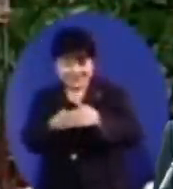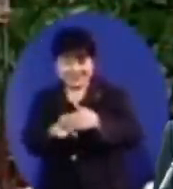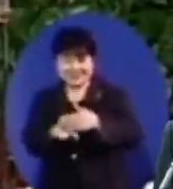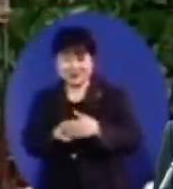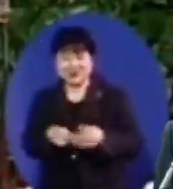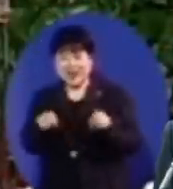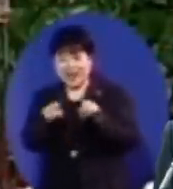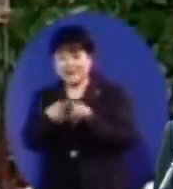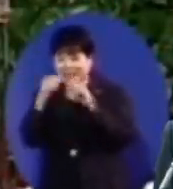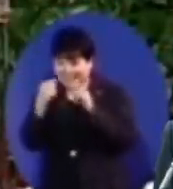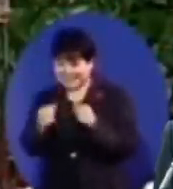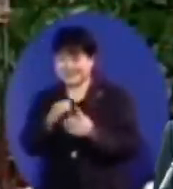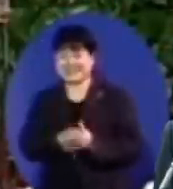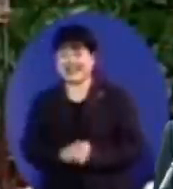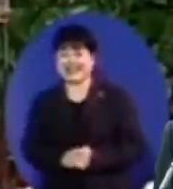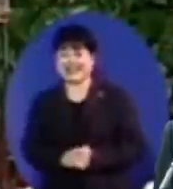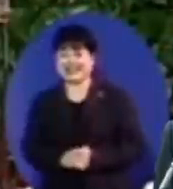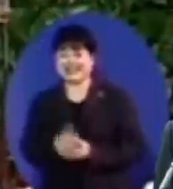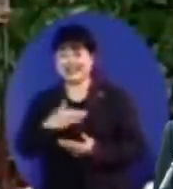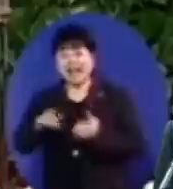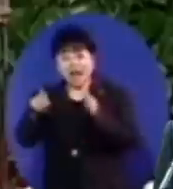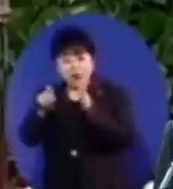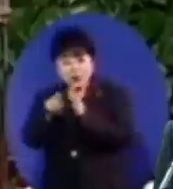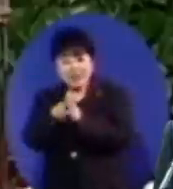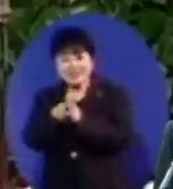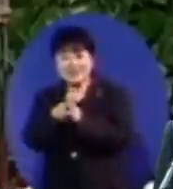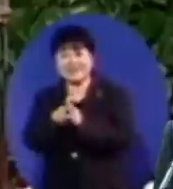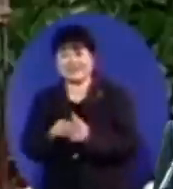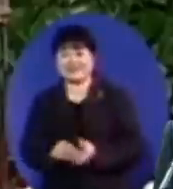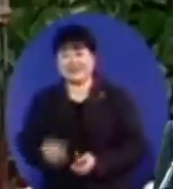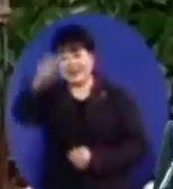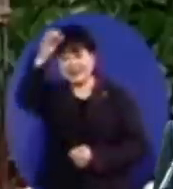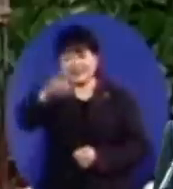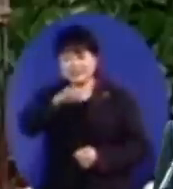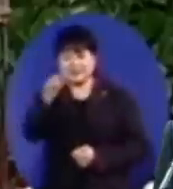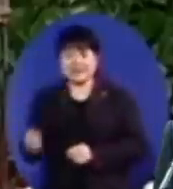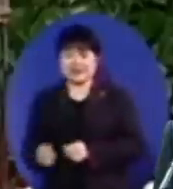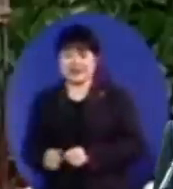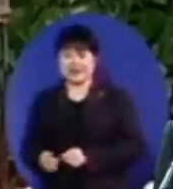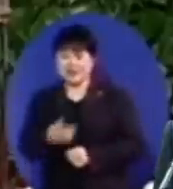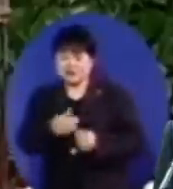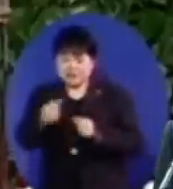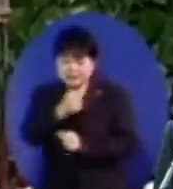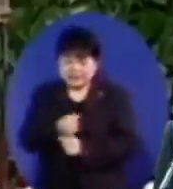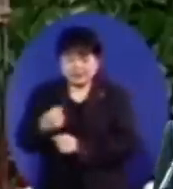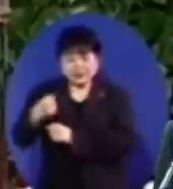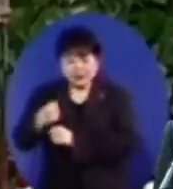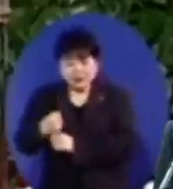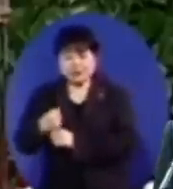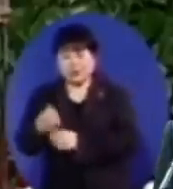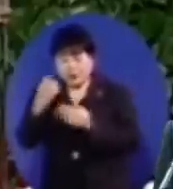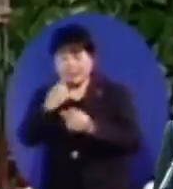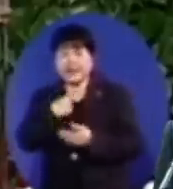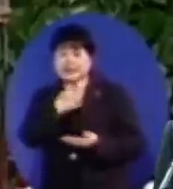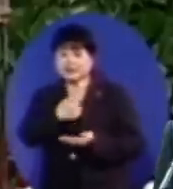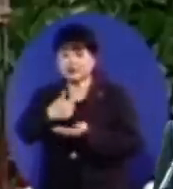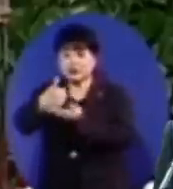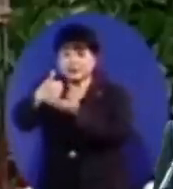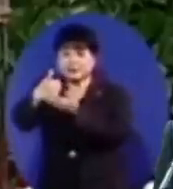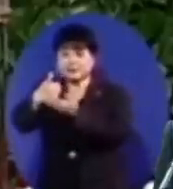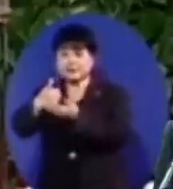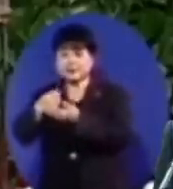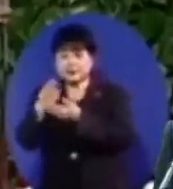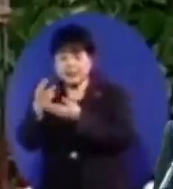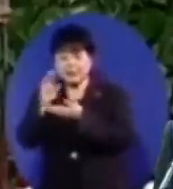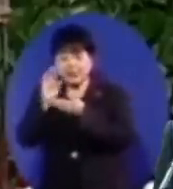우리와 같이 계신 것입니다. 날 위하여 십자가의 중한 죄짐을 걸머지고 고난당하신 주님은 사흘